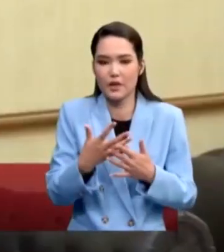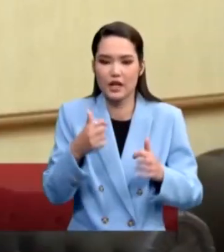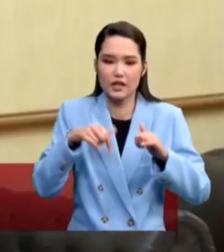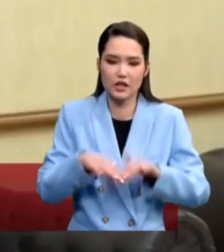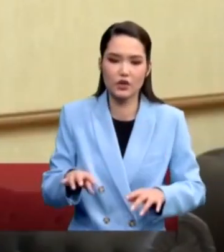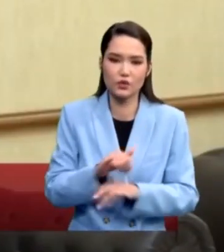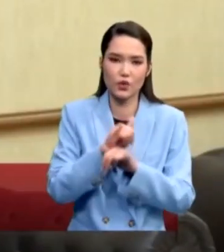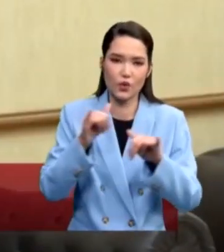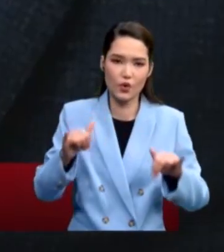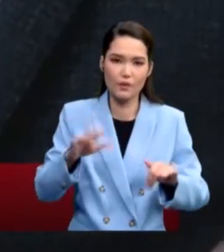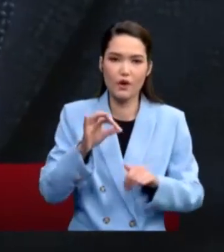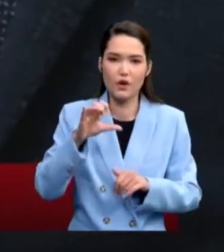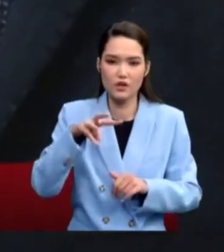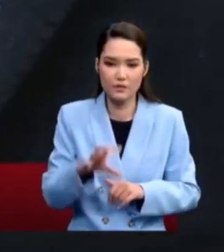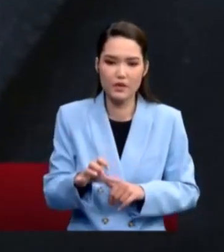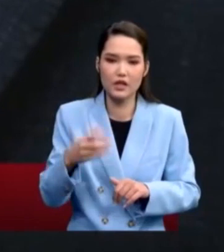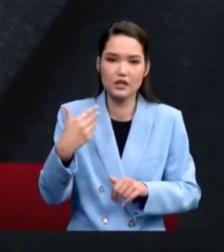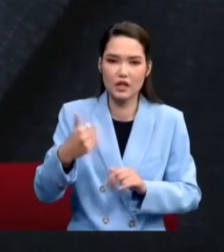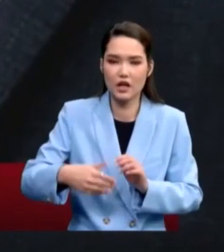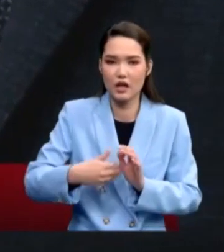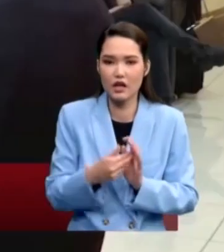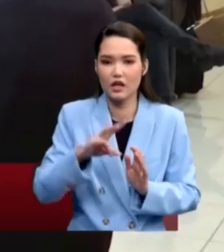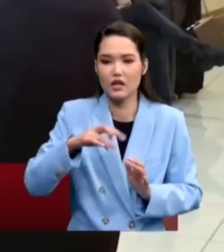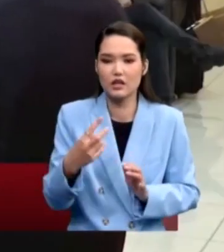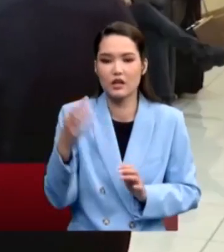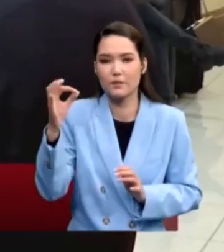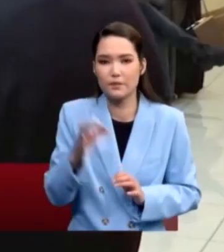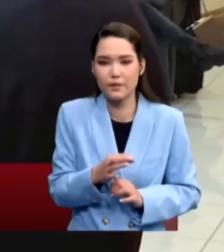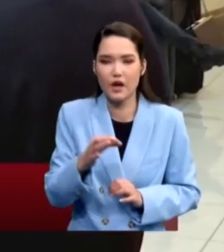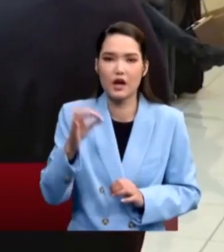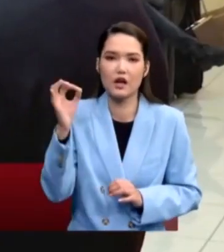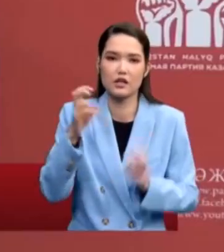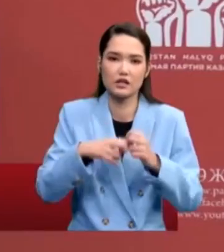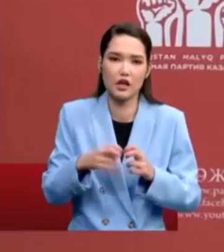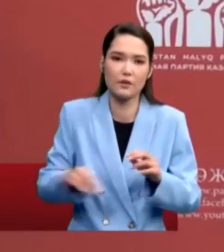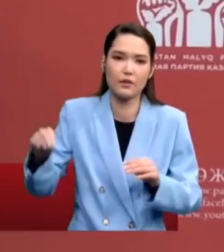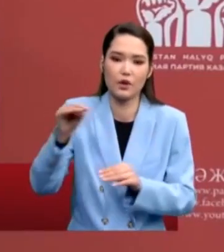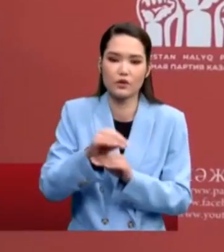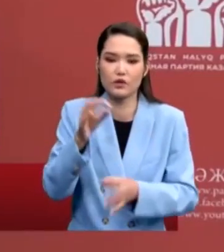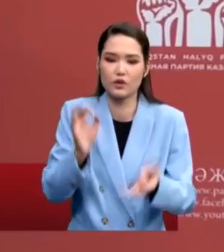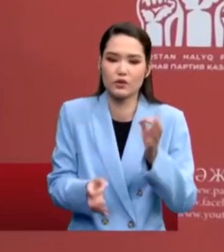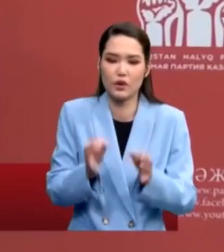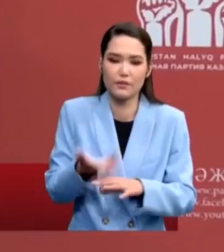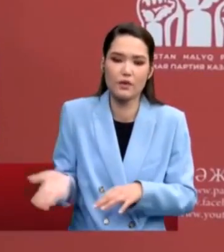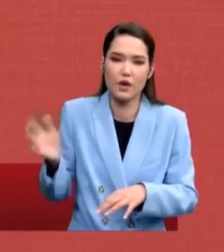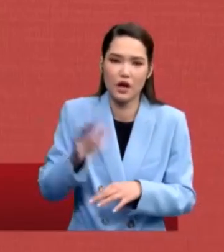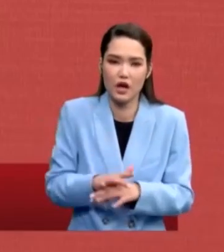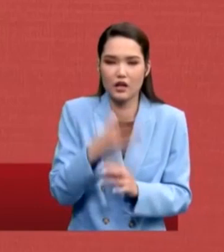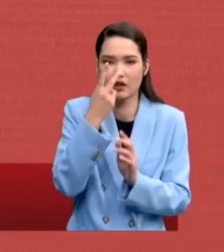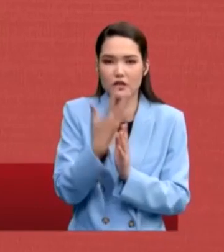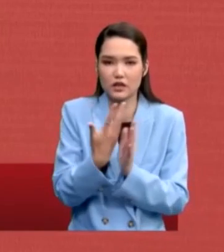увеличить ОСМС в 5 раз, тарифы на коммуслуги на 20-30%, проверки и дополнительные налоговые нагрузки лишь